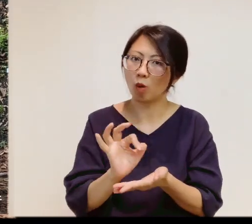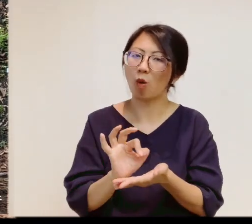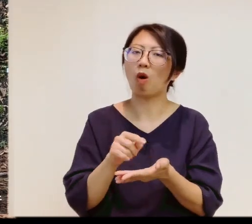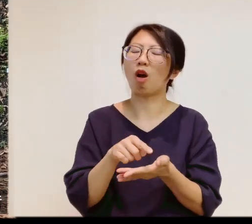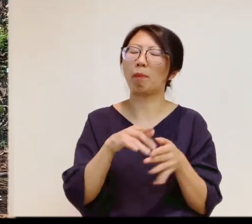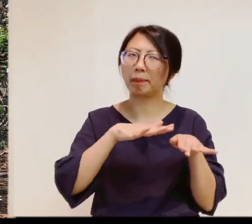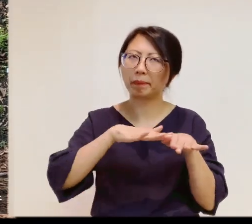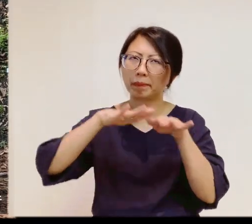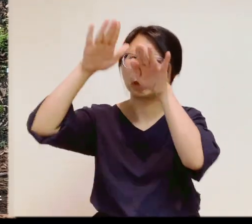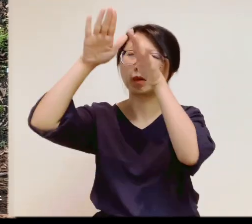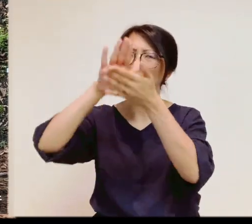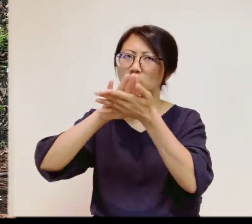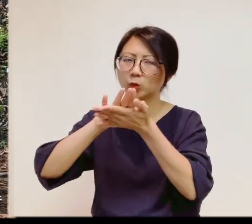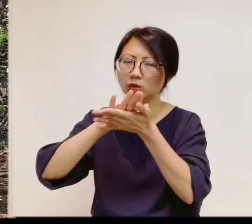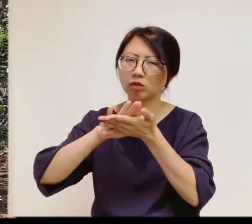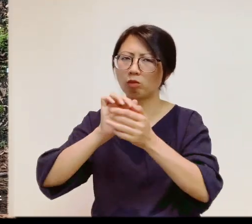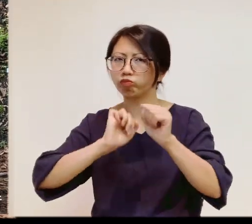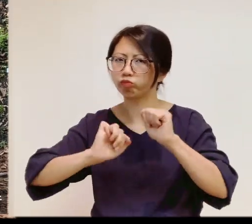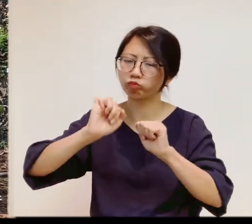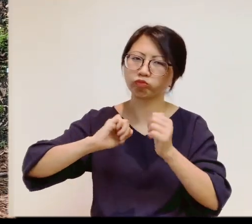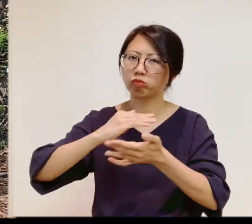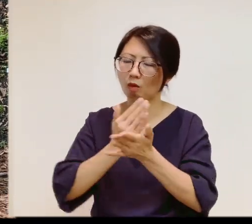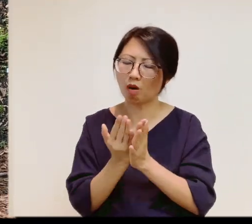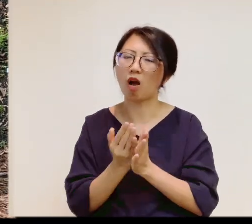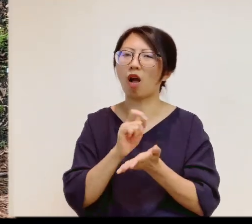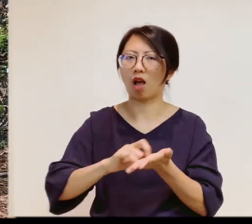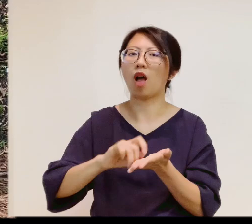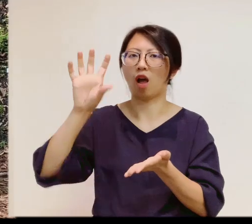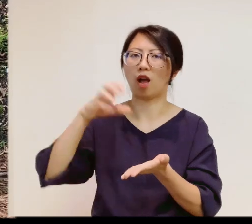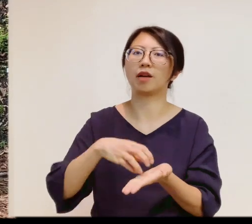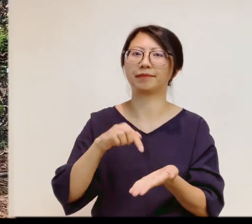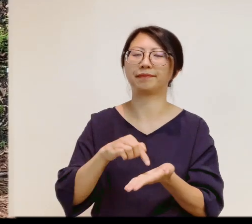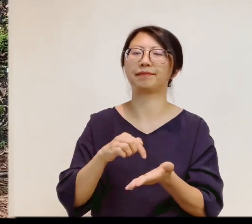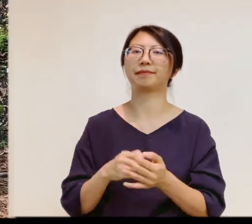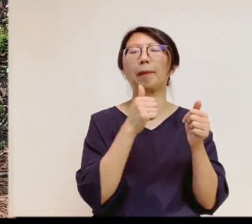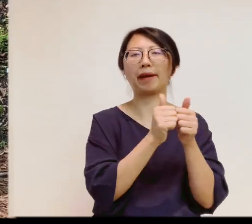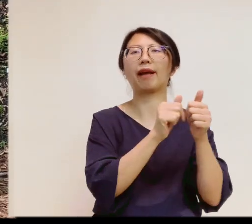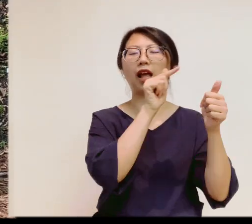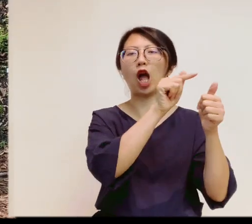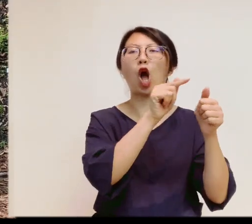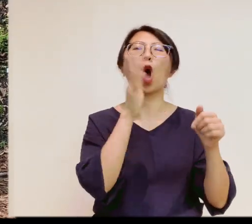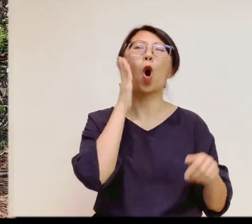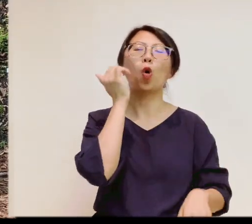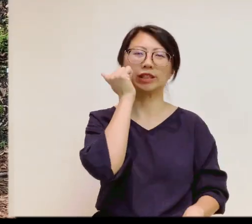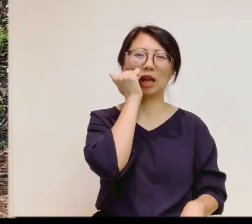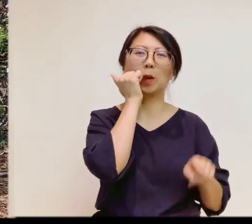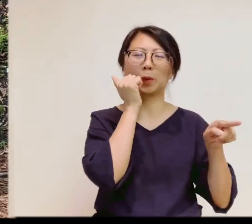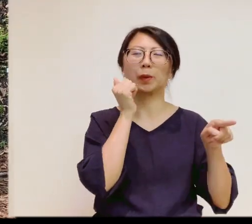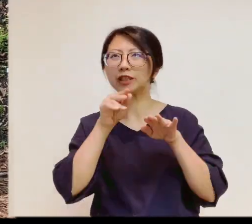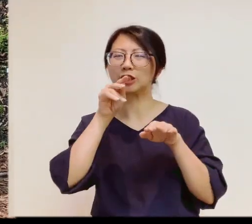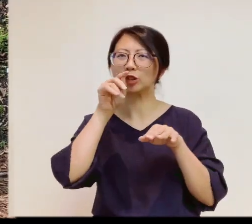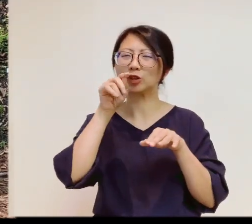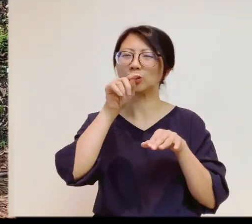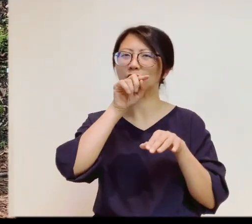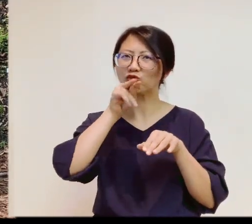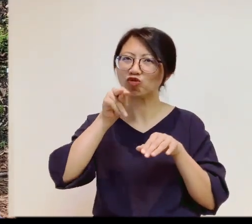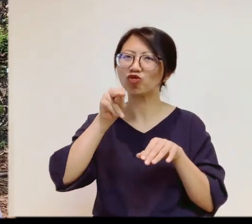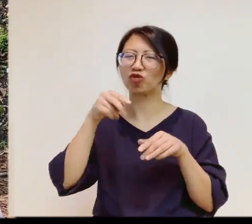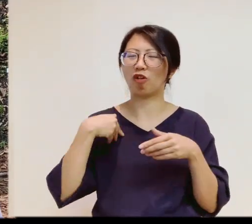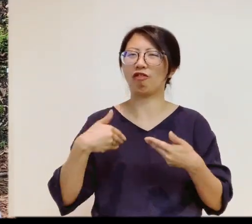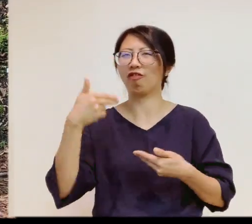朋友，是我们见闻书房的读者，是看完之后就寄来给我，就希望我可以在这